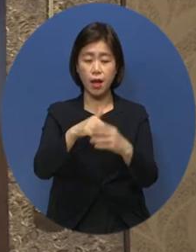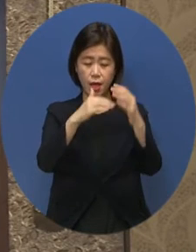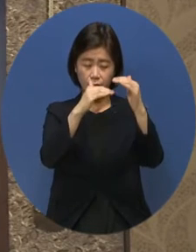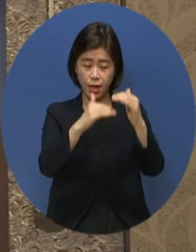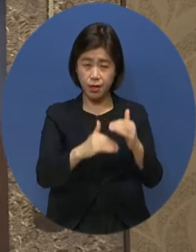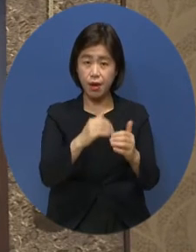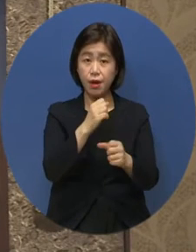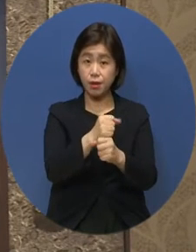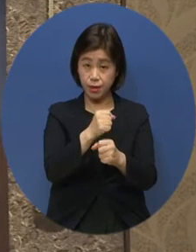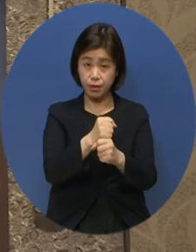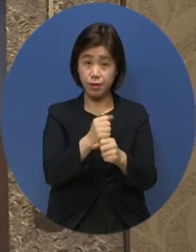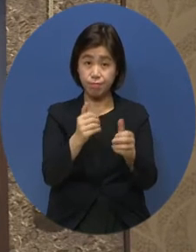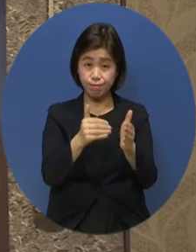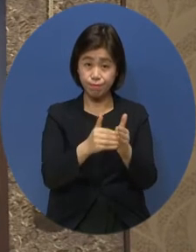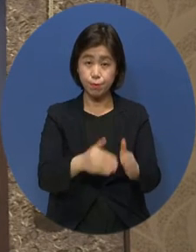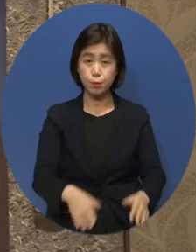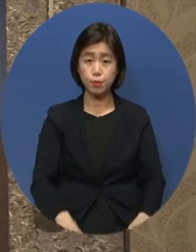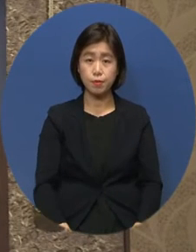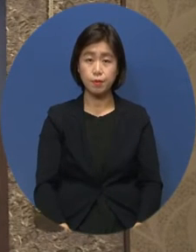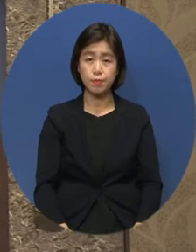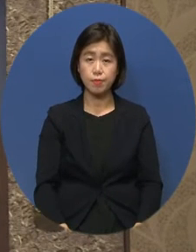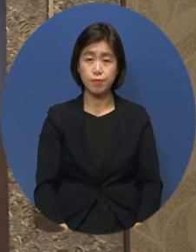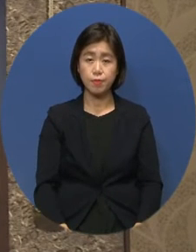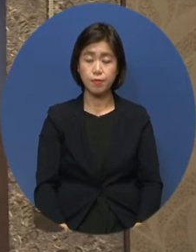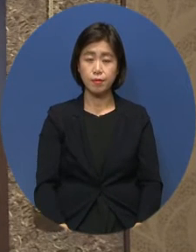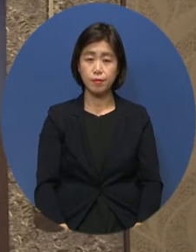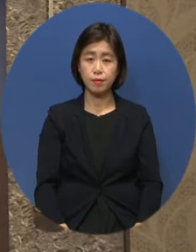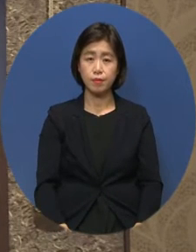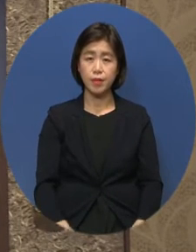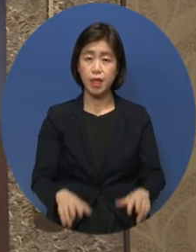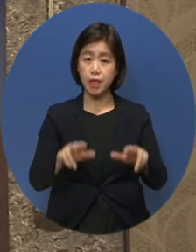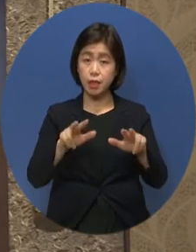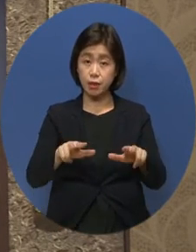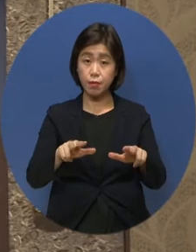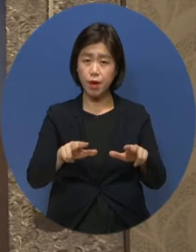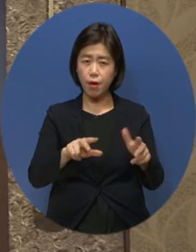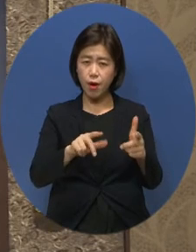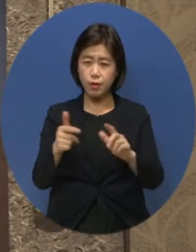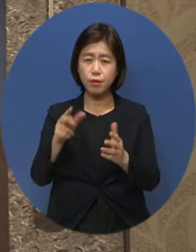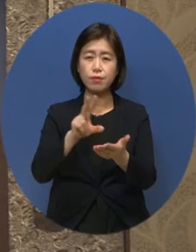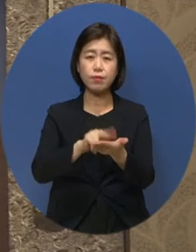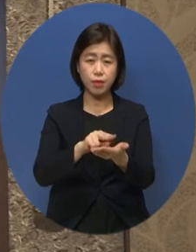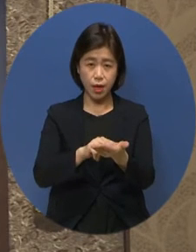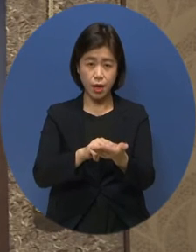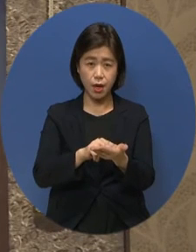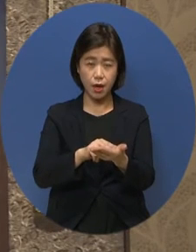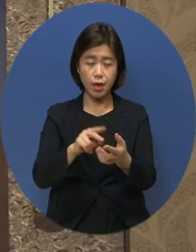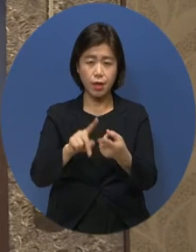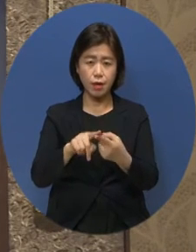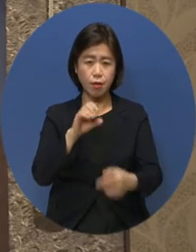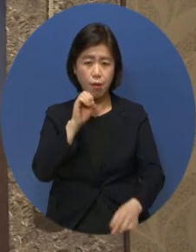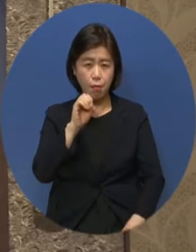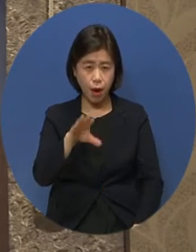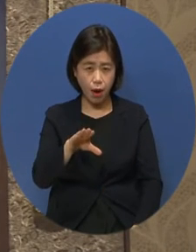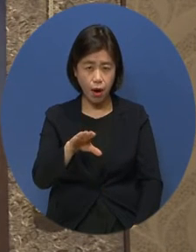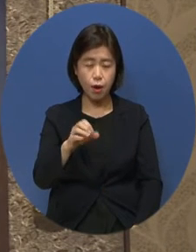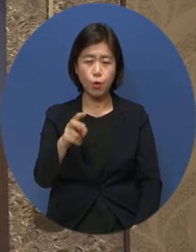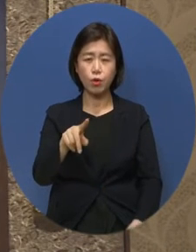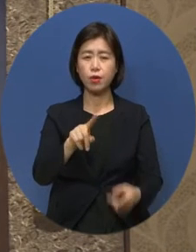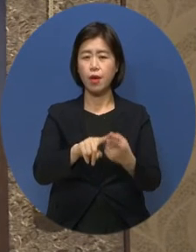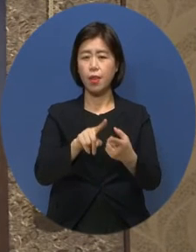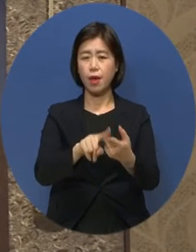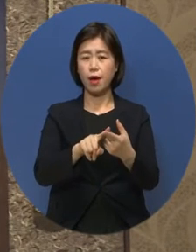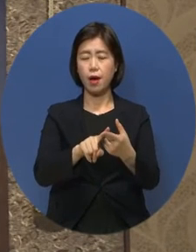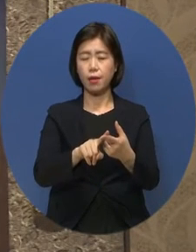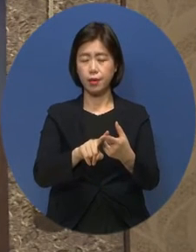시선으로 어여 어떤 문제들을 어 문제 책의 해내고 어떤 해결방안을 찾아 가는 어쩌면